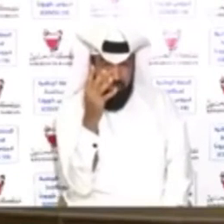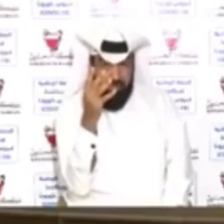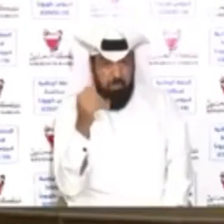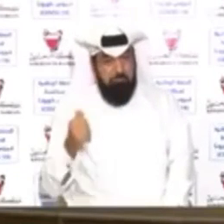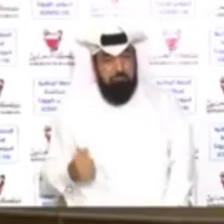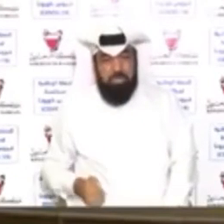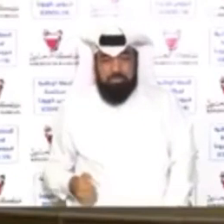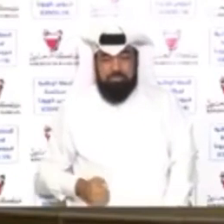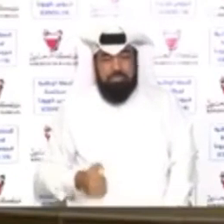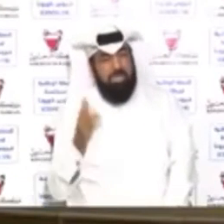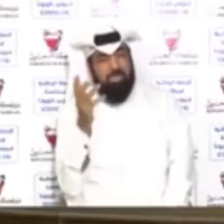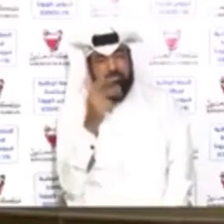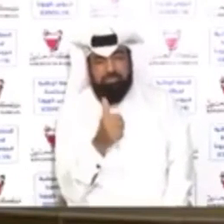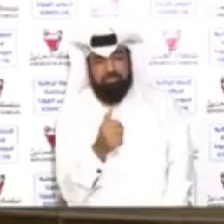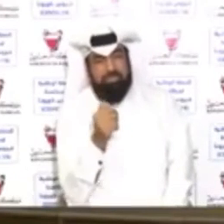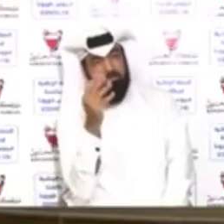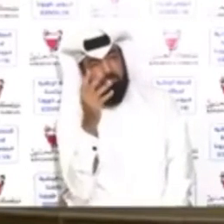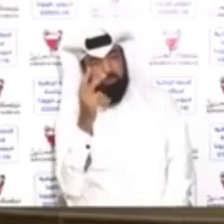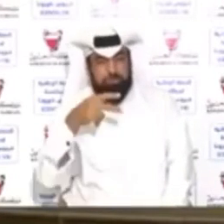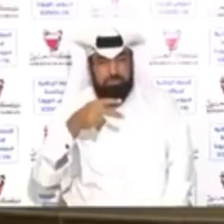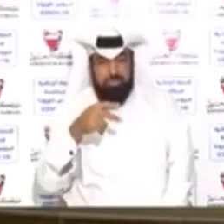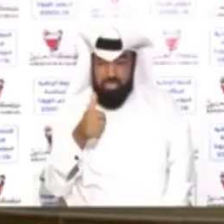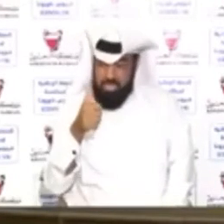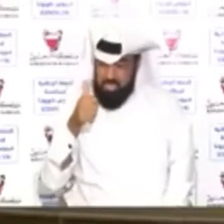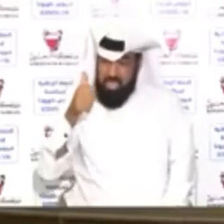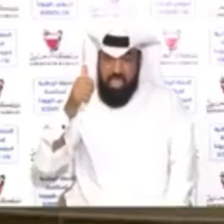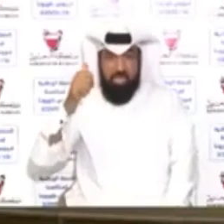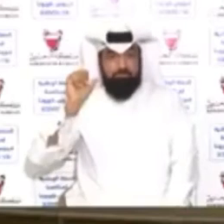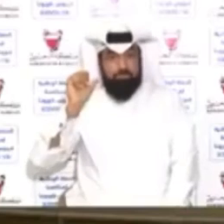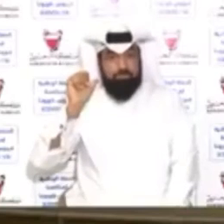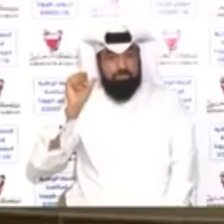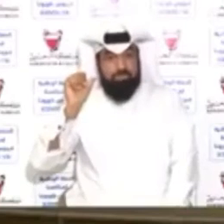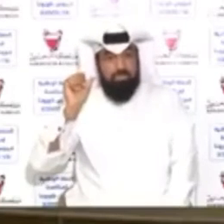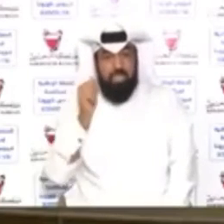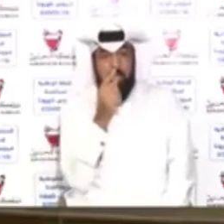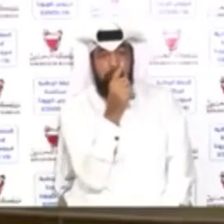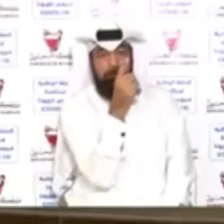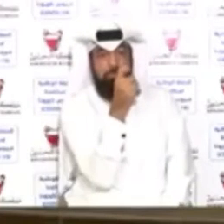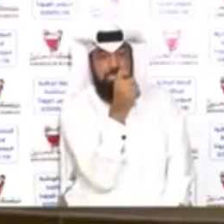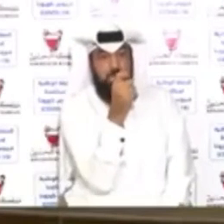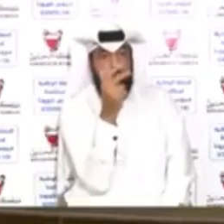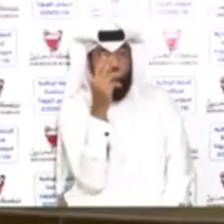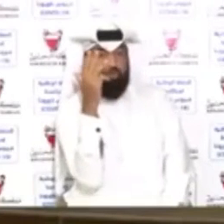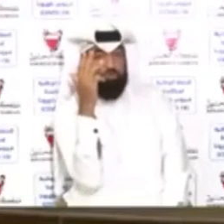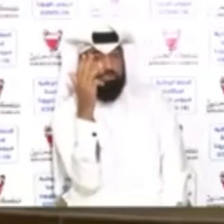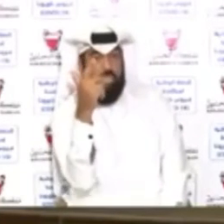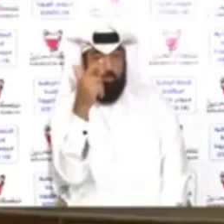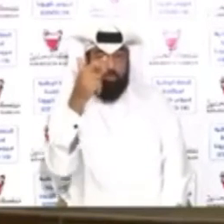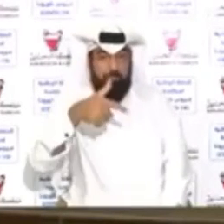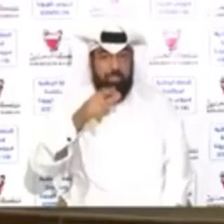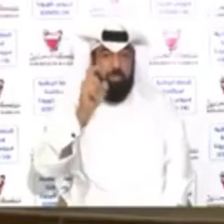للبحرينيين بالأمس إلى حوالي 179، فهذه فارق كبير على مستوى